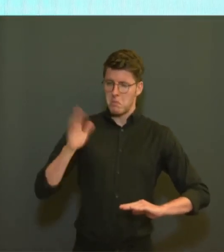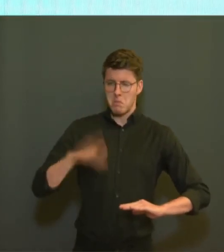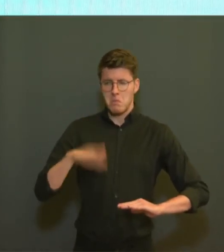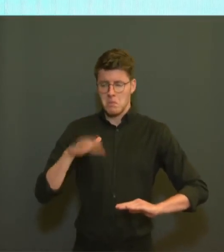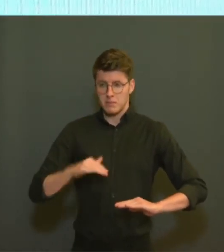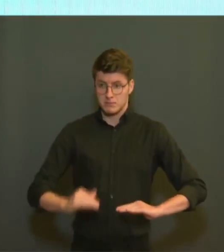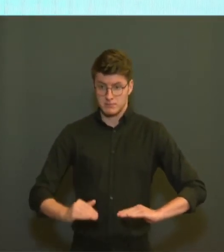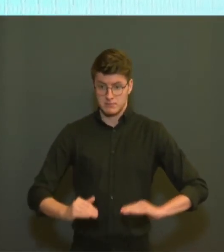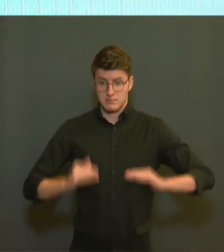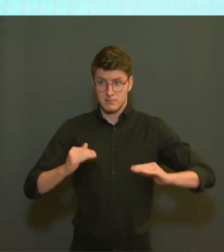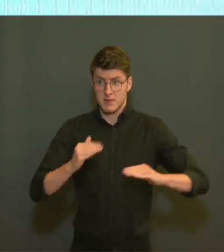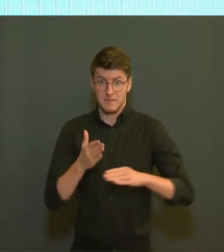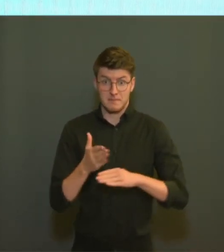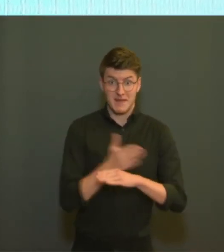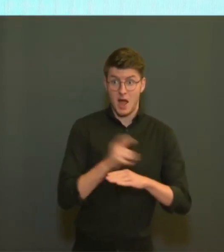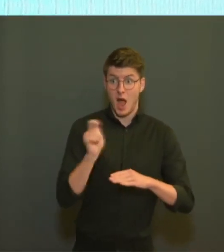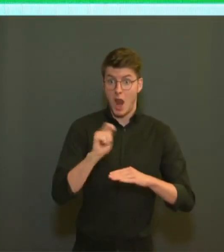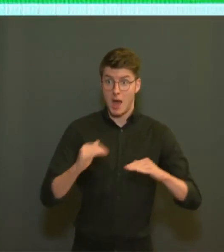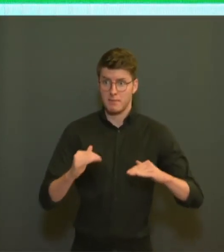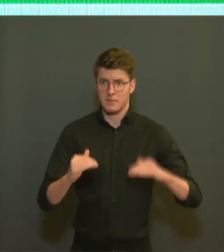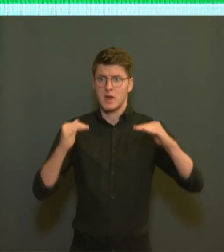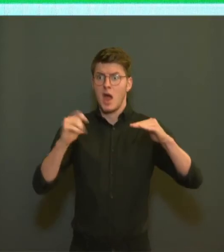alarmniveau 1 tot en met 4.